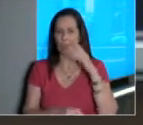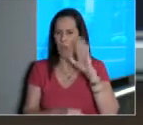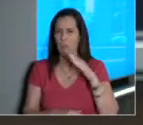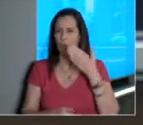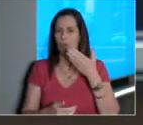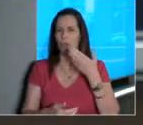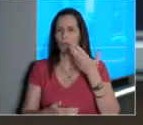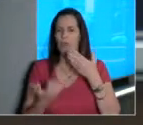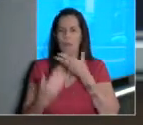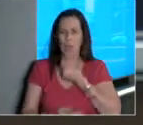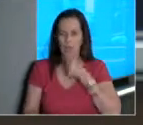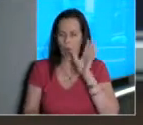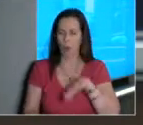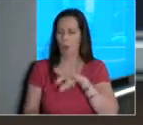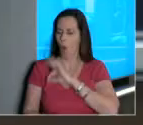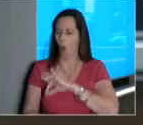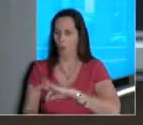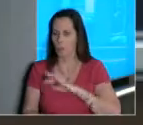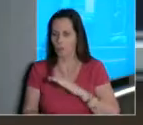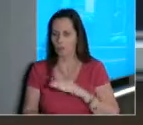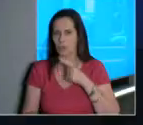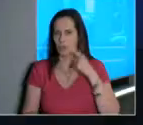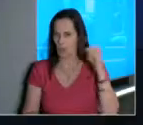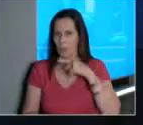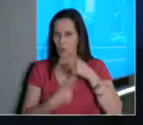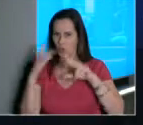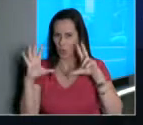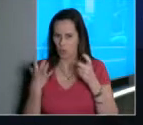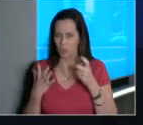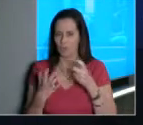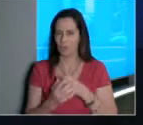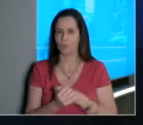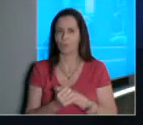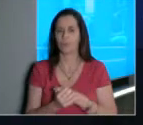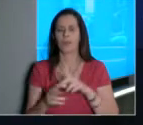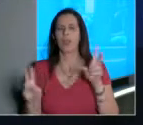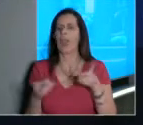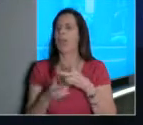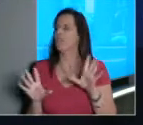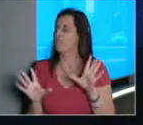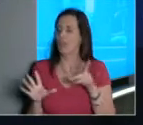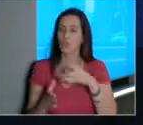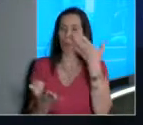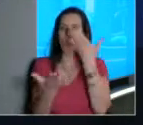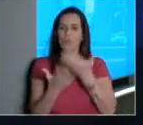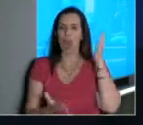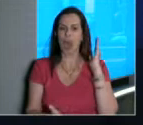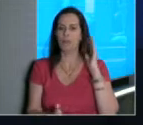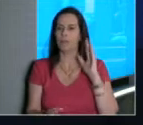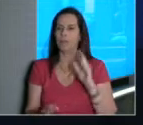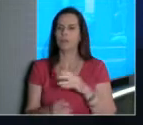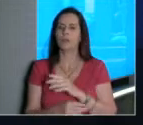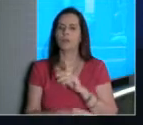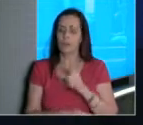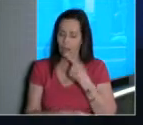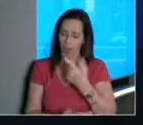אומרת, יוצא אתיופיה, יוצא ברית המועצות. אוקיי, אתה מדבר על שנות ה-80-90 גם. בוודאי. אתה לא, אי אפשר לעקוף את זה, זאת עובדה שאי אפשר